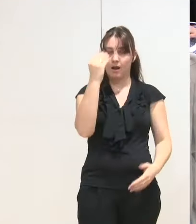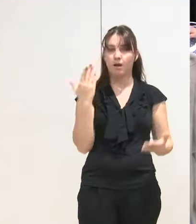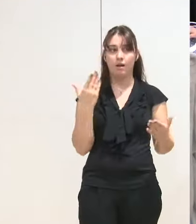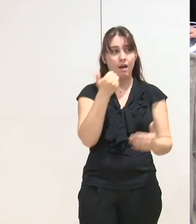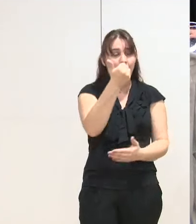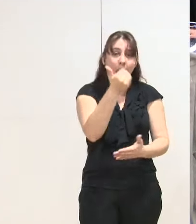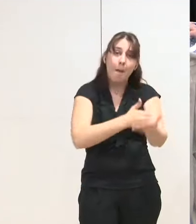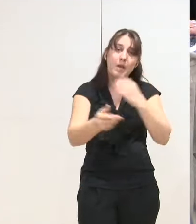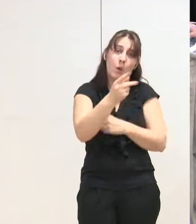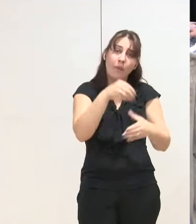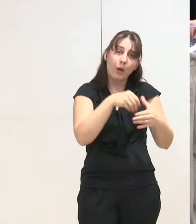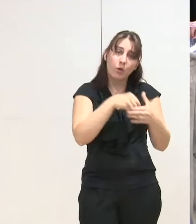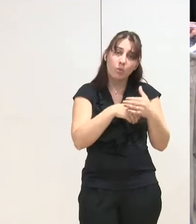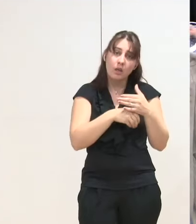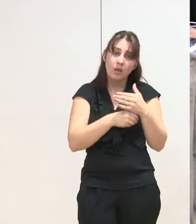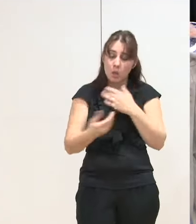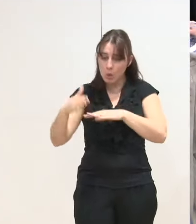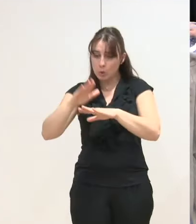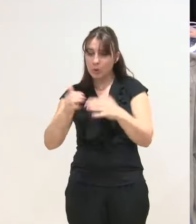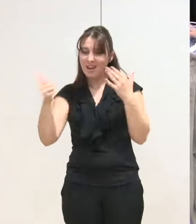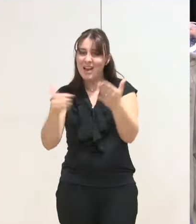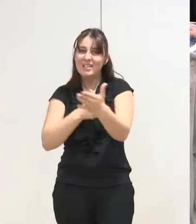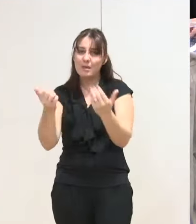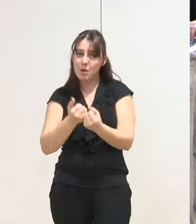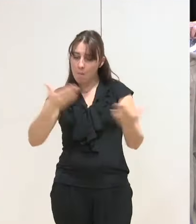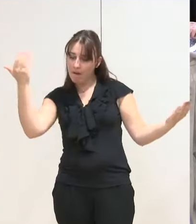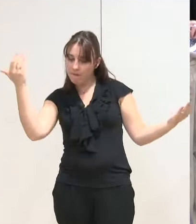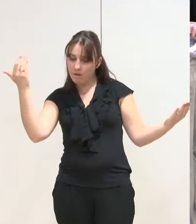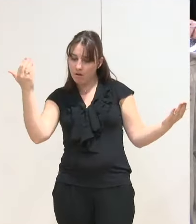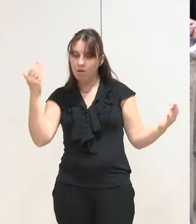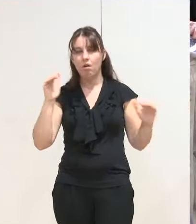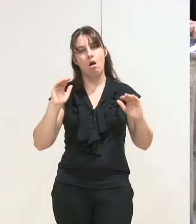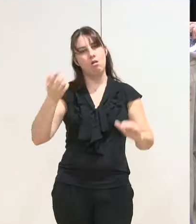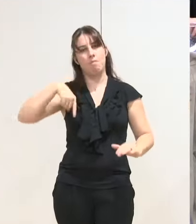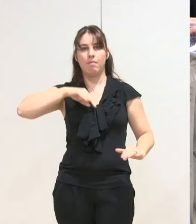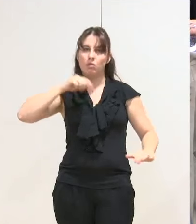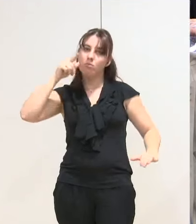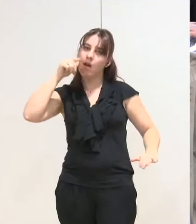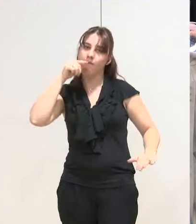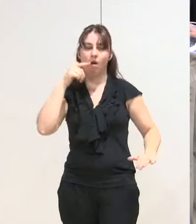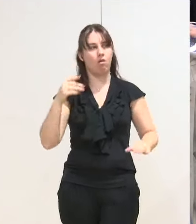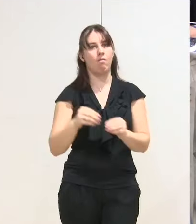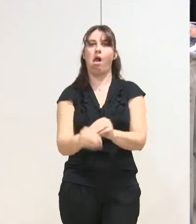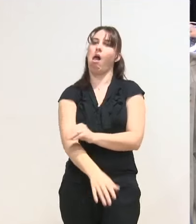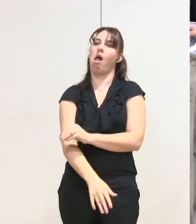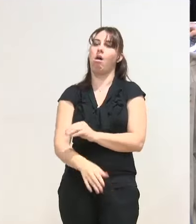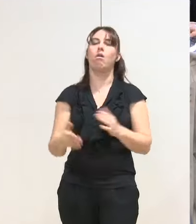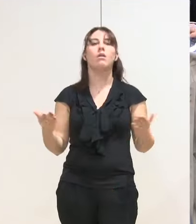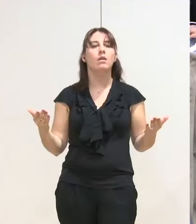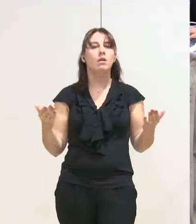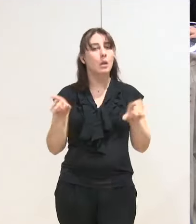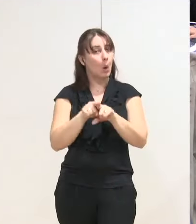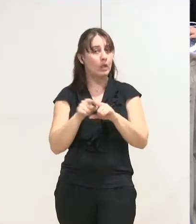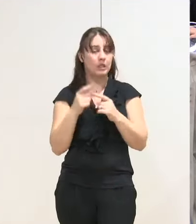qu'il y a un dérapage de plus de 6 millions c'est prendre la mesure de l'effort qui a été consenti et également la